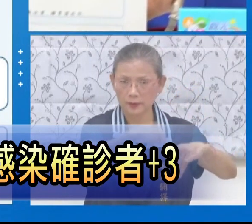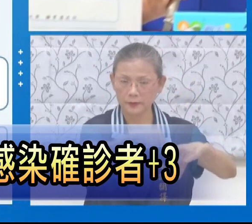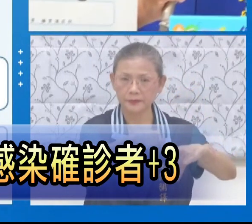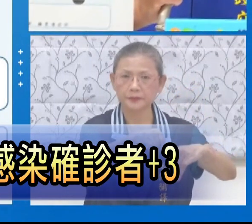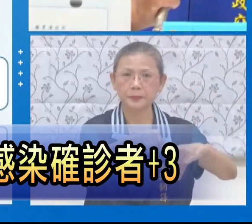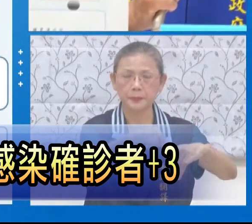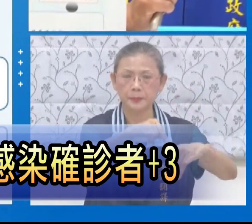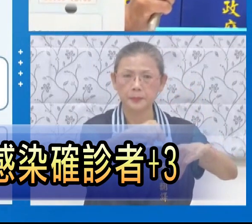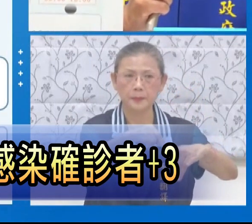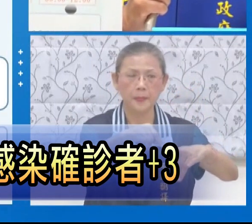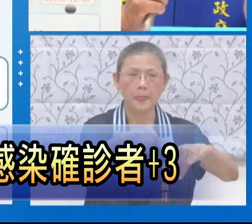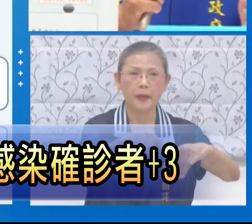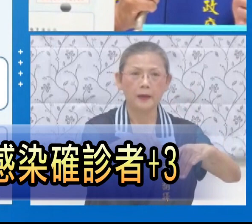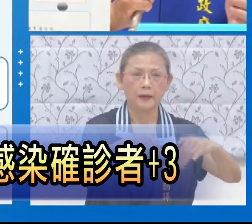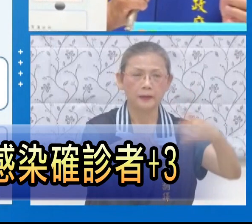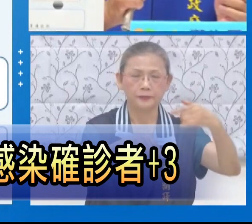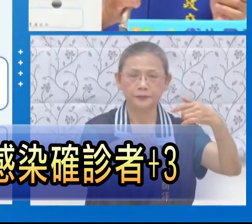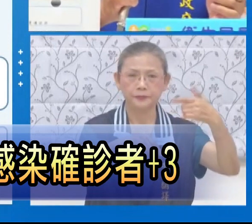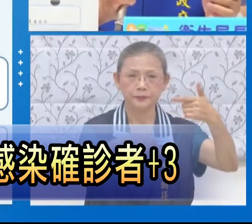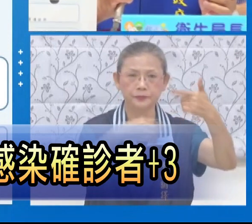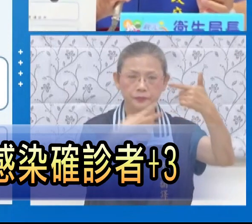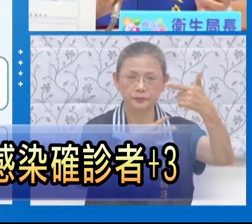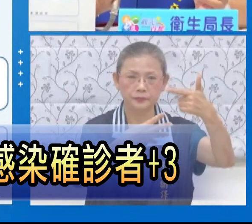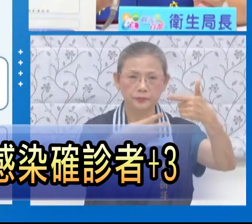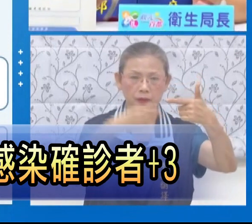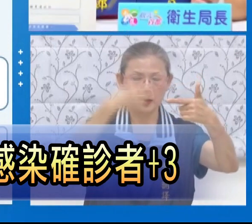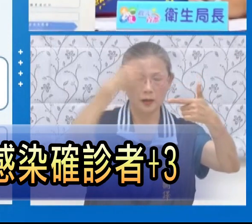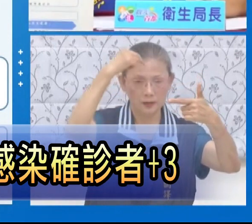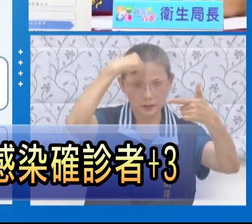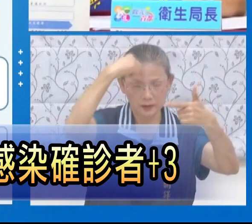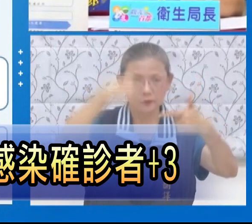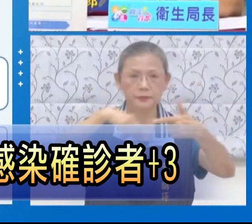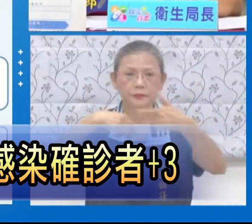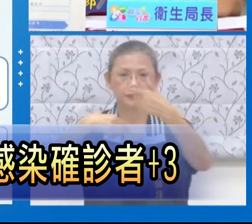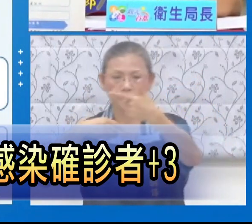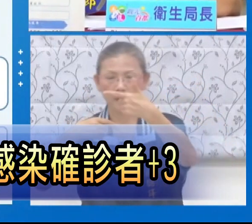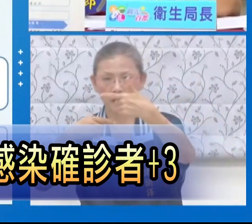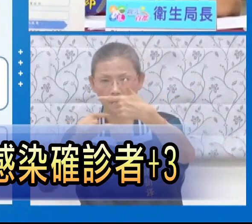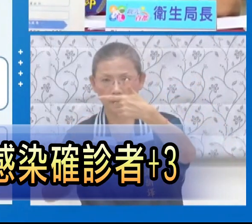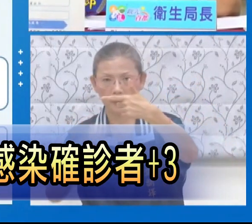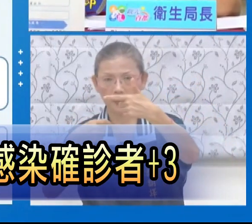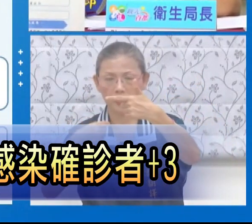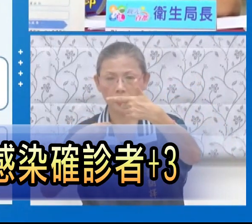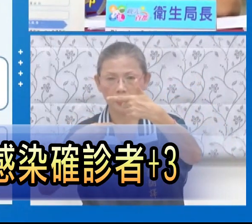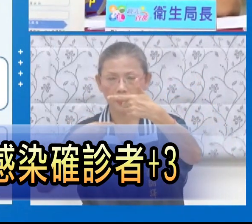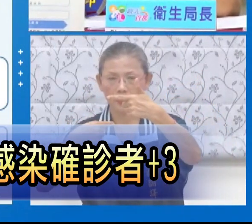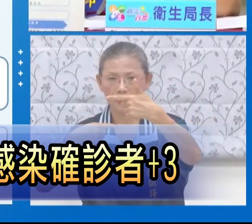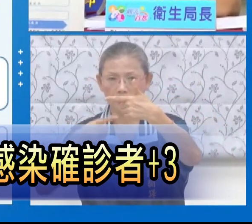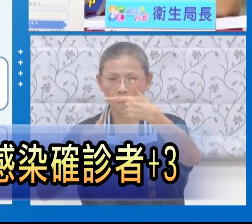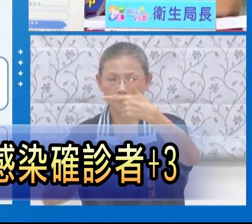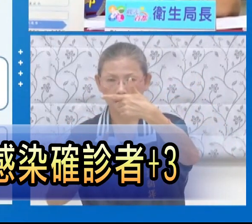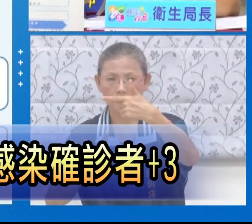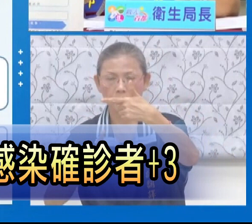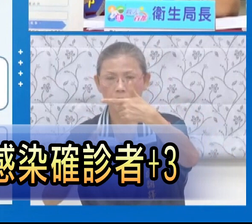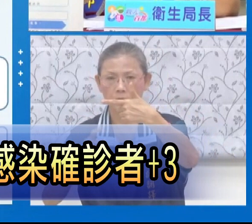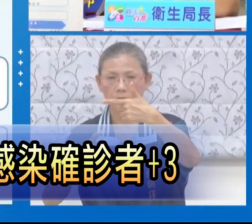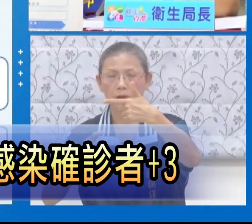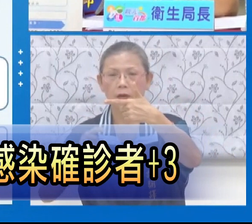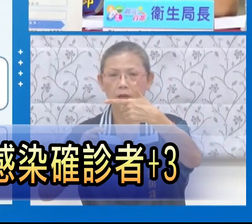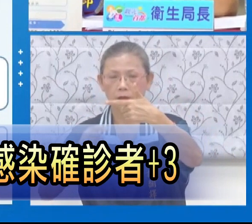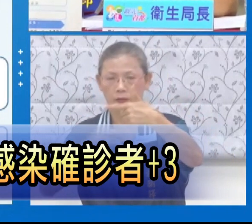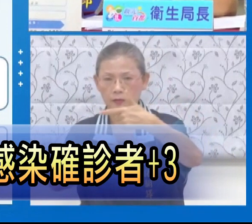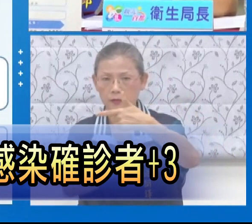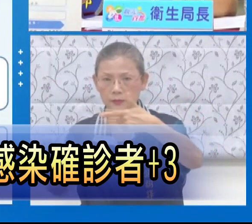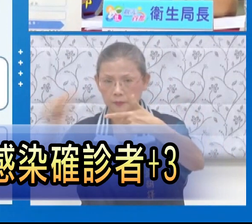山地区，我们也特别再去开3个场次也就是在6月10号在竹山的烟